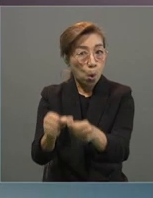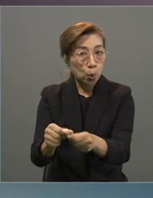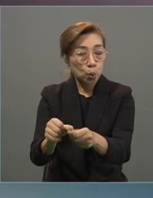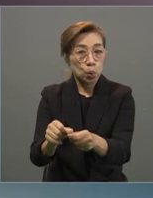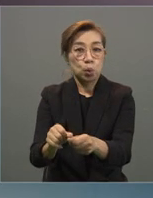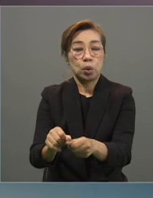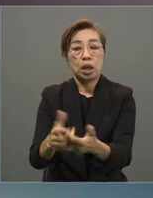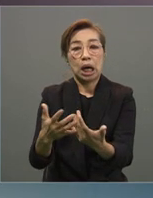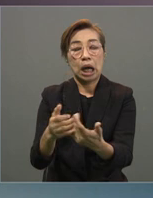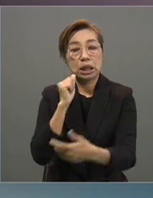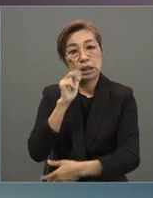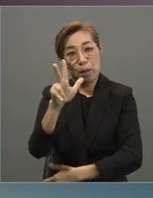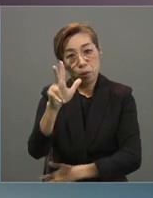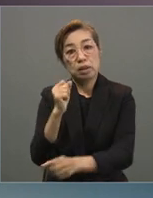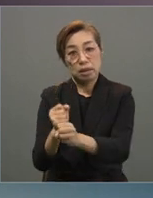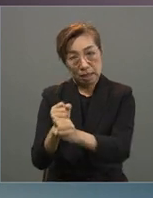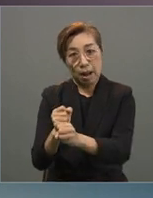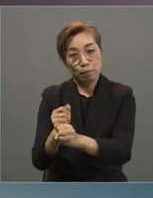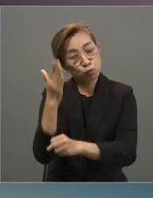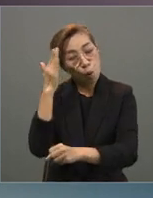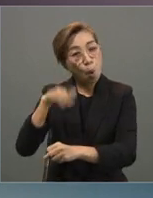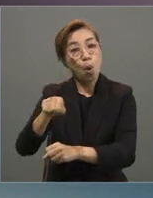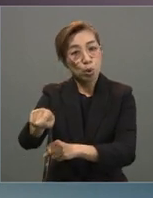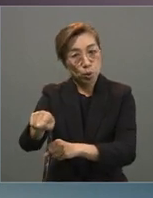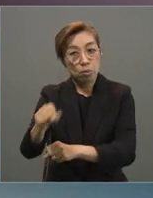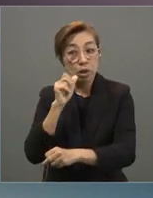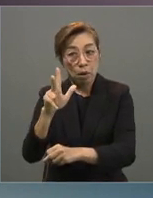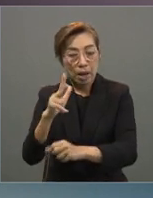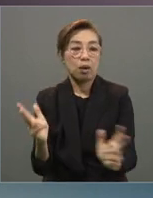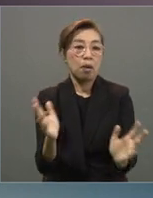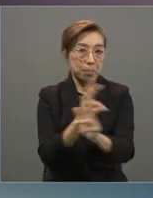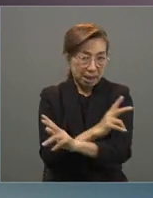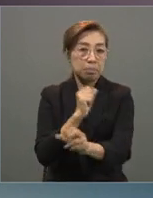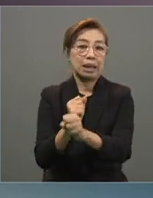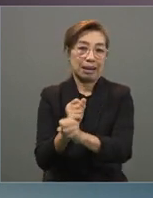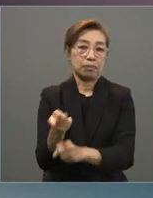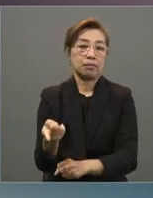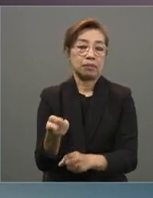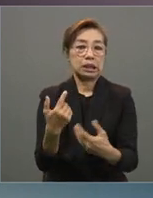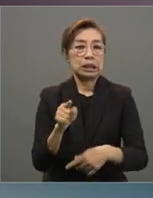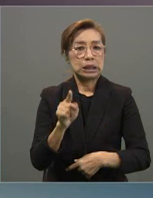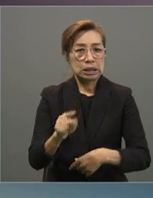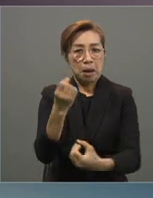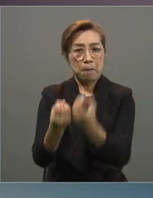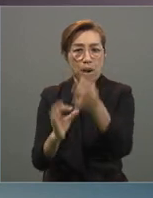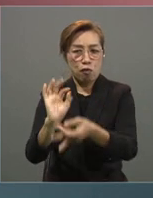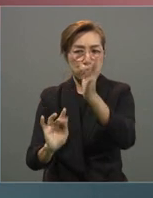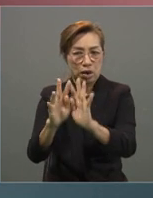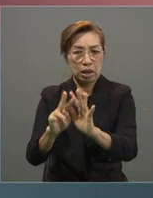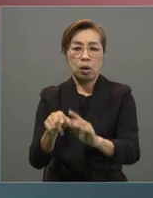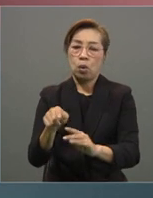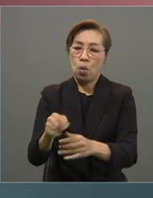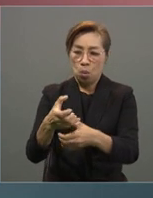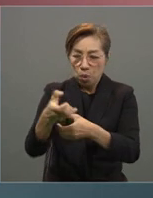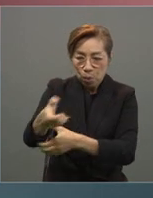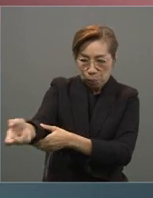คืน 3วันด้วยกันนะฮะเพื่อที่จะสับเปลี่ยนกำลังปฏิบัติภารกิจนะคะจริงๆแล้วเนี่ยงานดับไฟป่าถือว่าเป็นงานที่หนัก